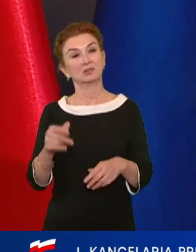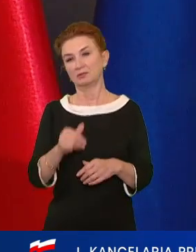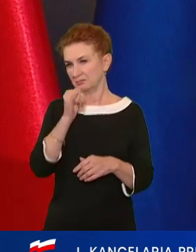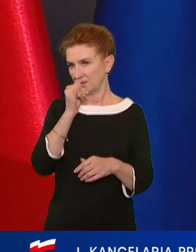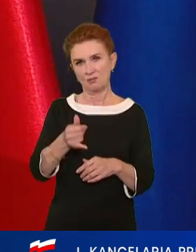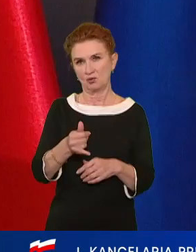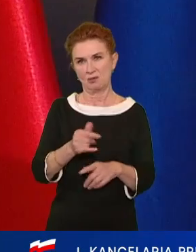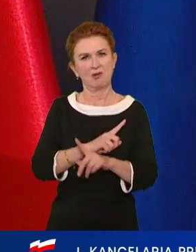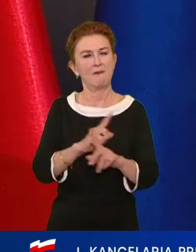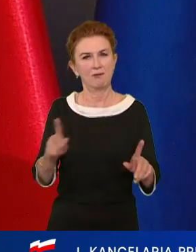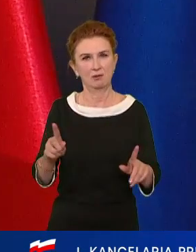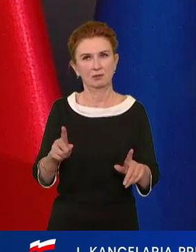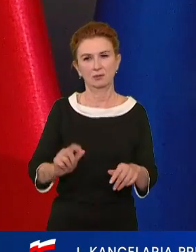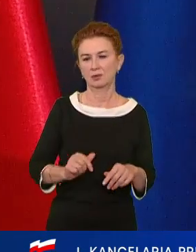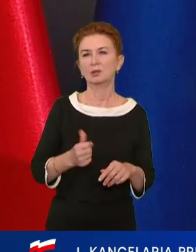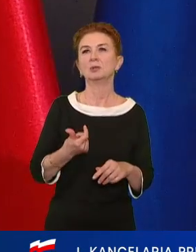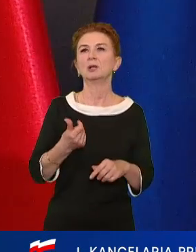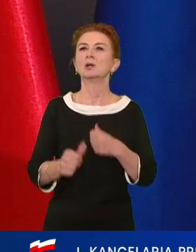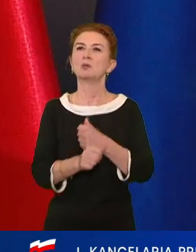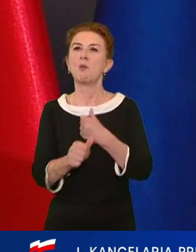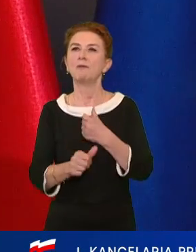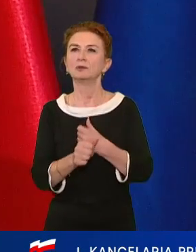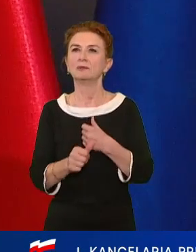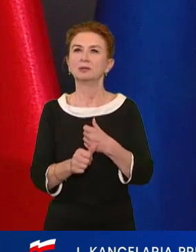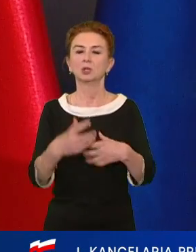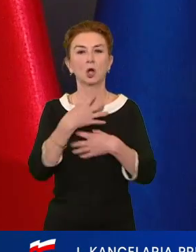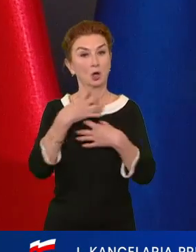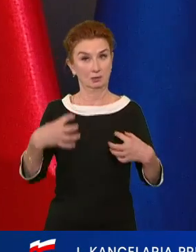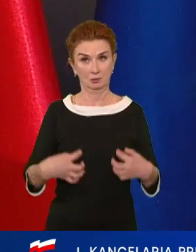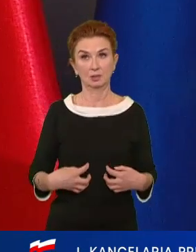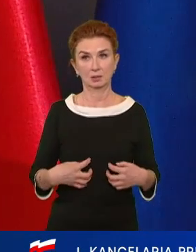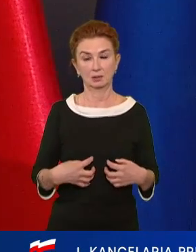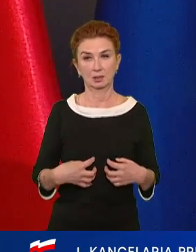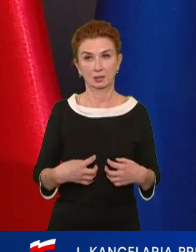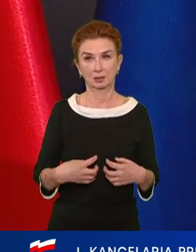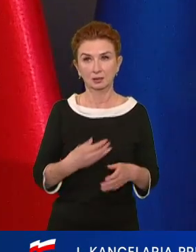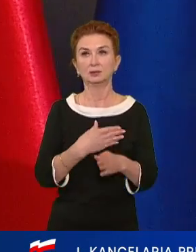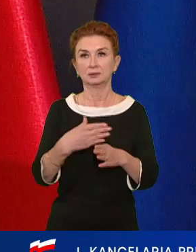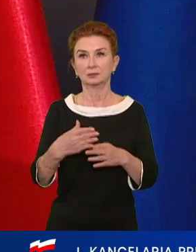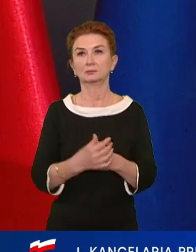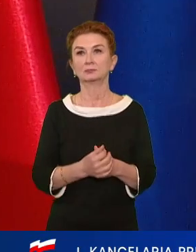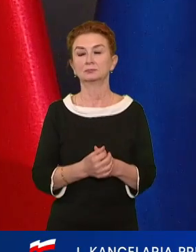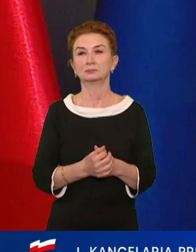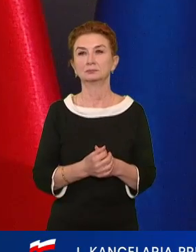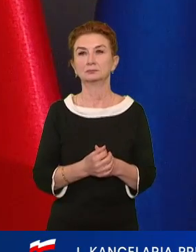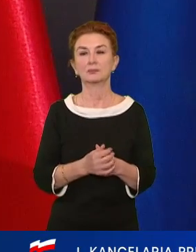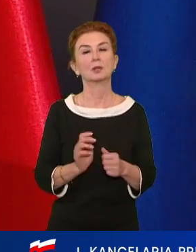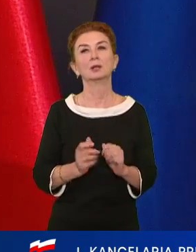nie wolno nam się doprowadzić do tego że gospodarka w kraju ale i funkcjonowanie w kraju